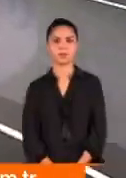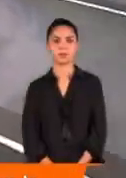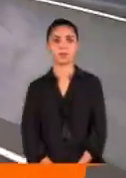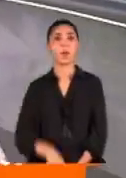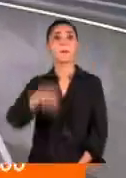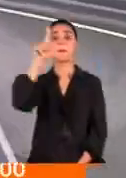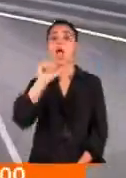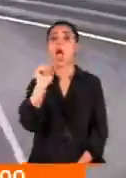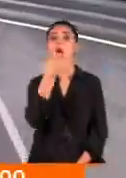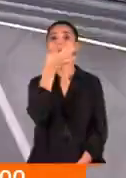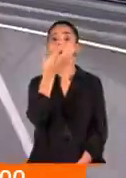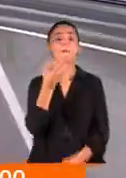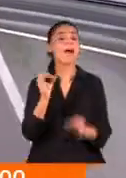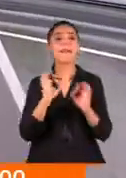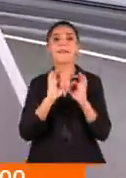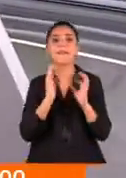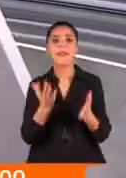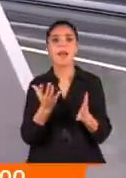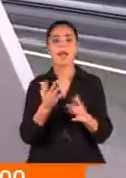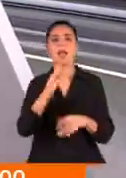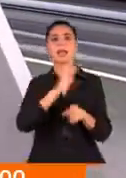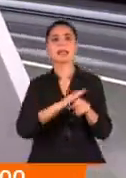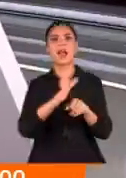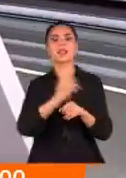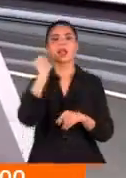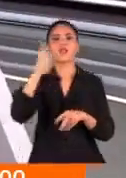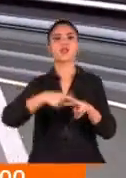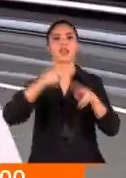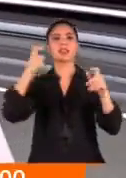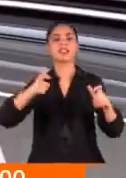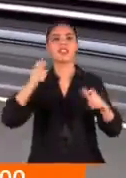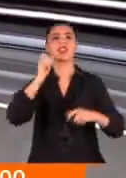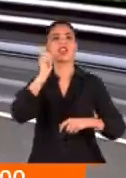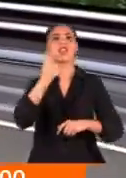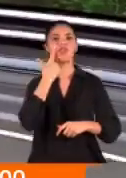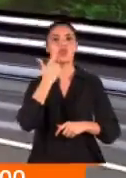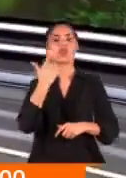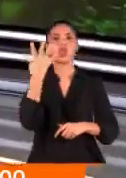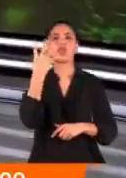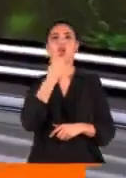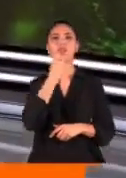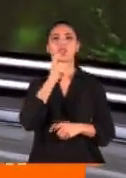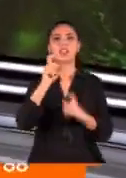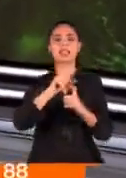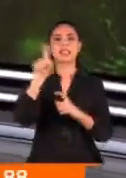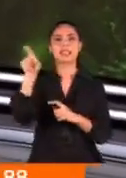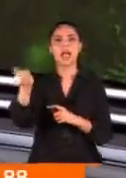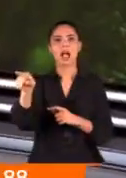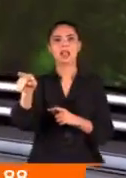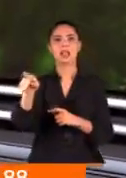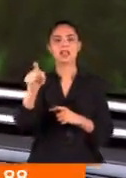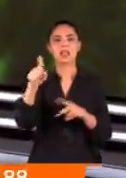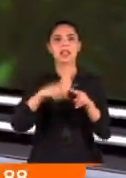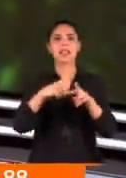Günün en önemli haberlerinden birinde sıra. Kayseri'nin Yeşilhisar ilçesinde 4 yaşındaki Saliha Çakır